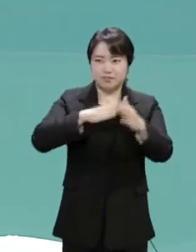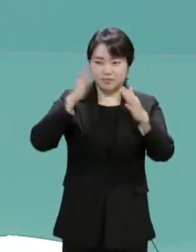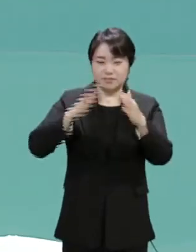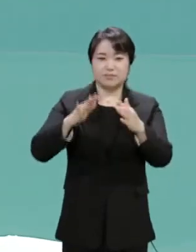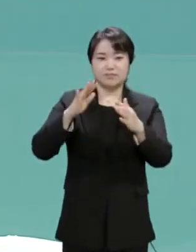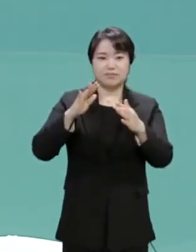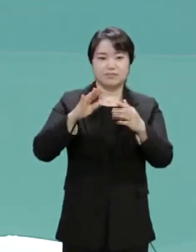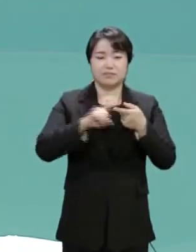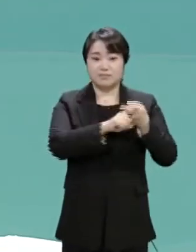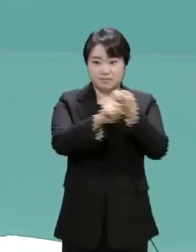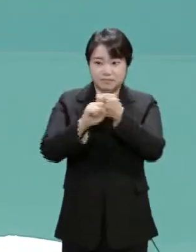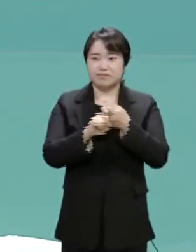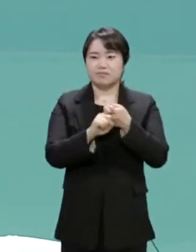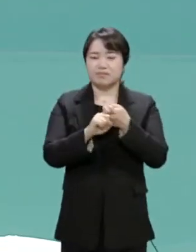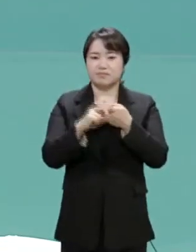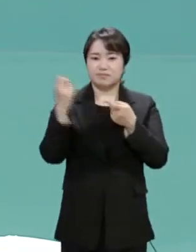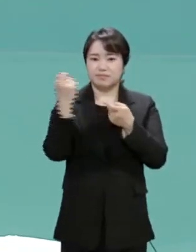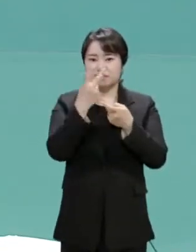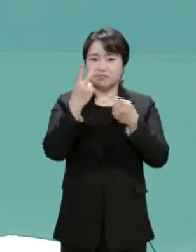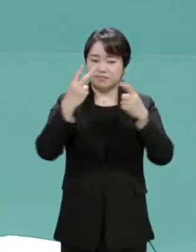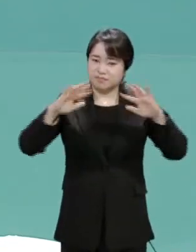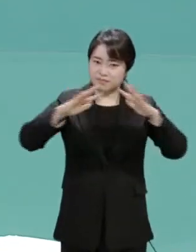필요성은 일단은